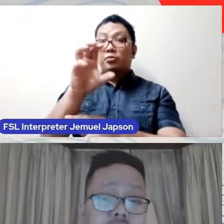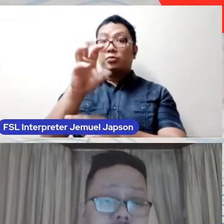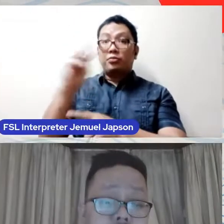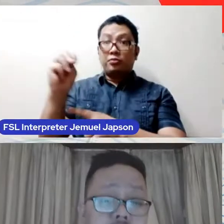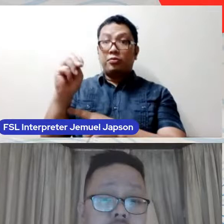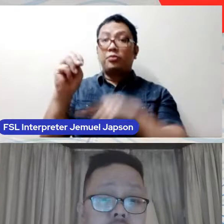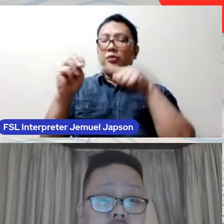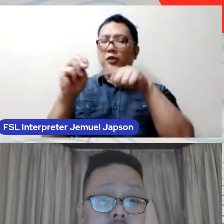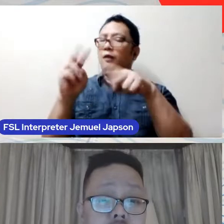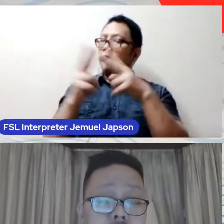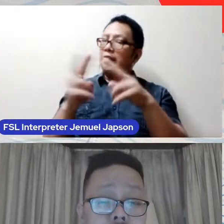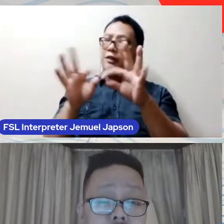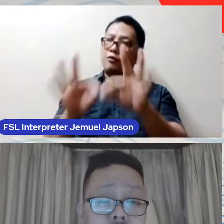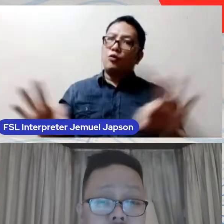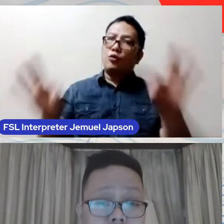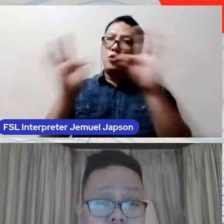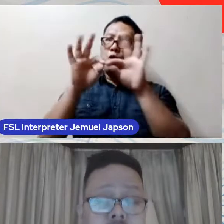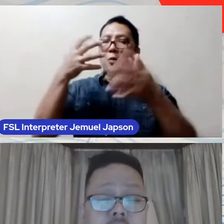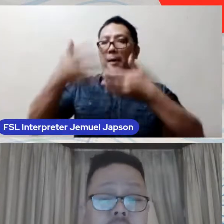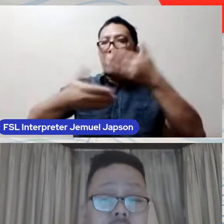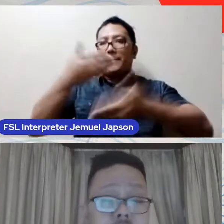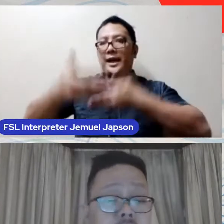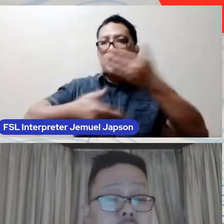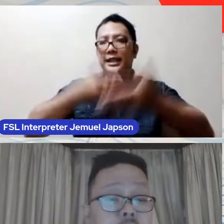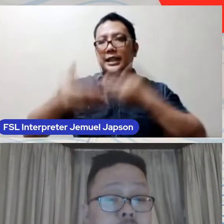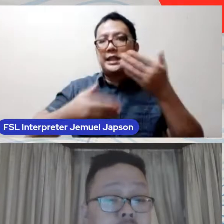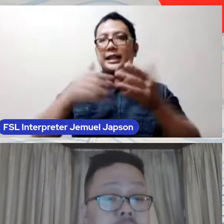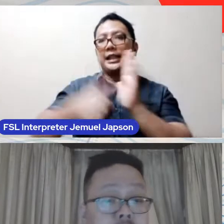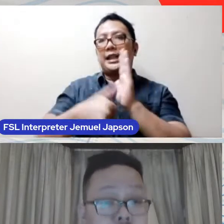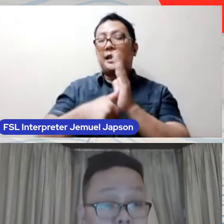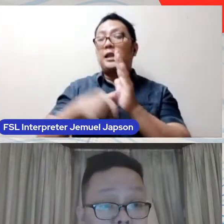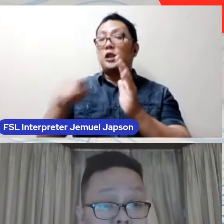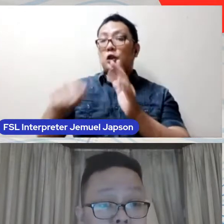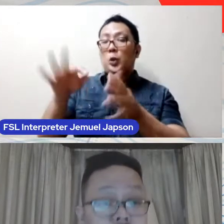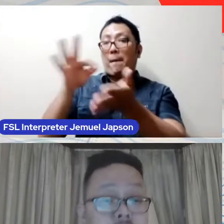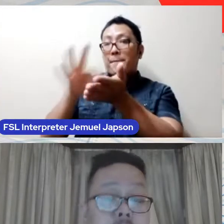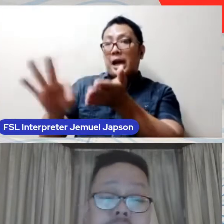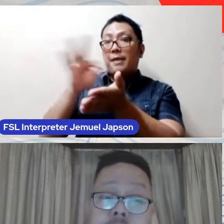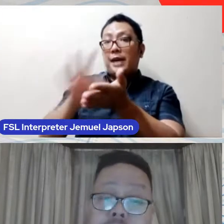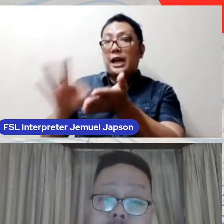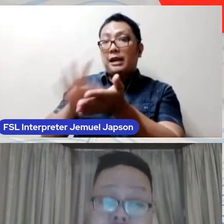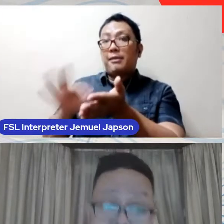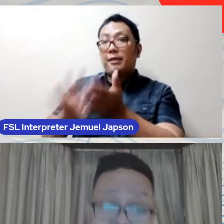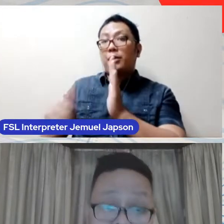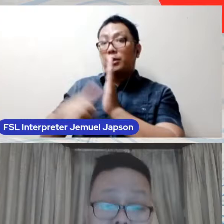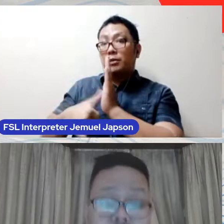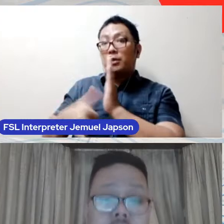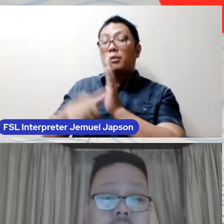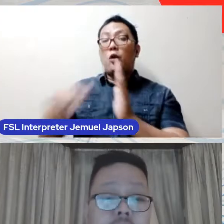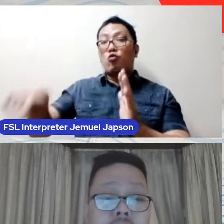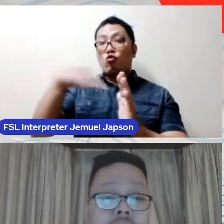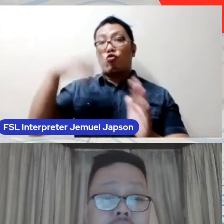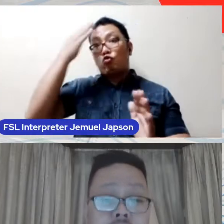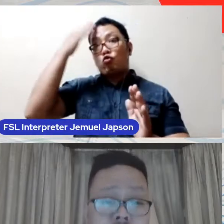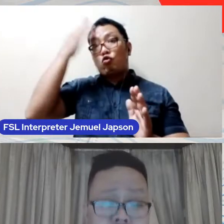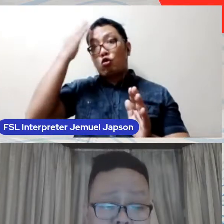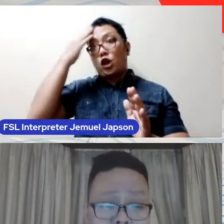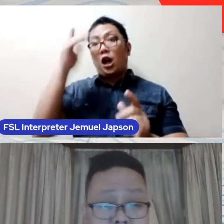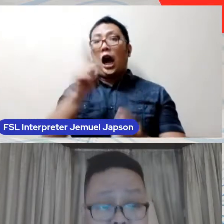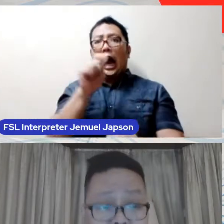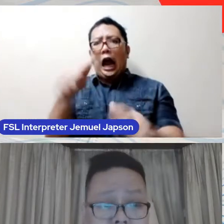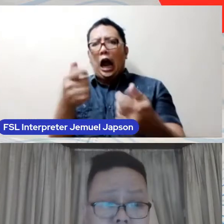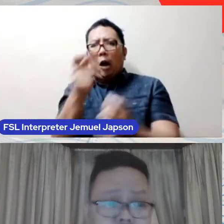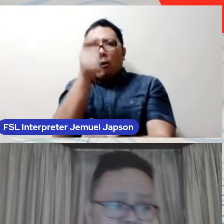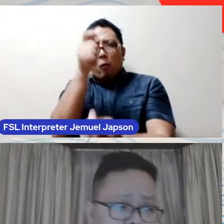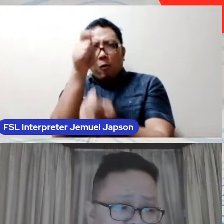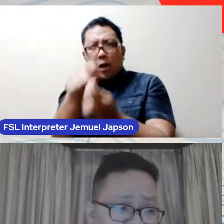critical, very essential to the election process kasi sila yung bumibilang ng boto. Ngayon, para malaman natin how accurate they are,